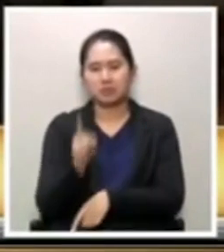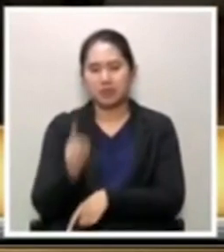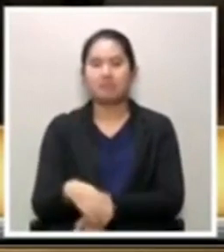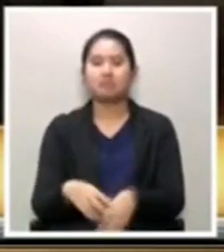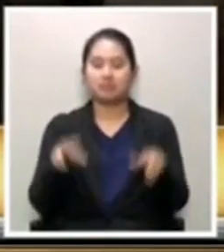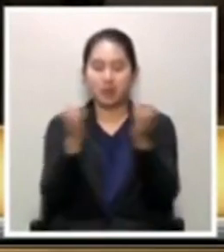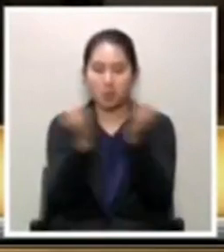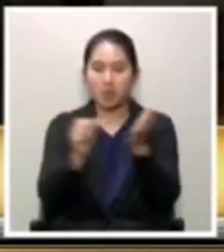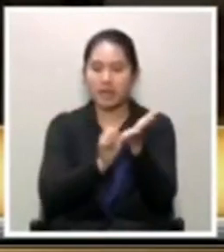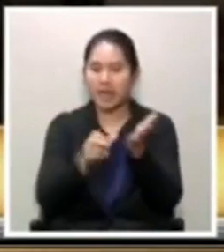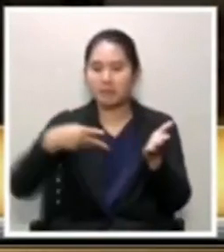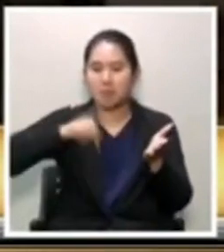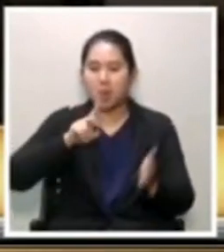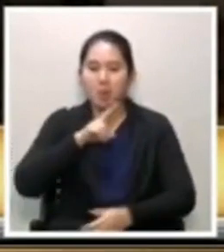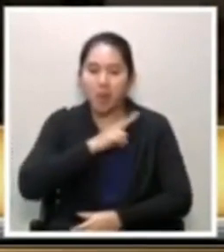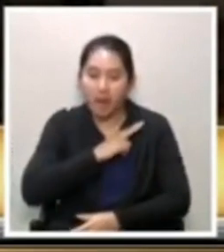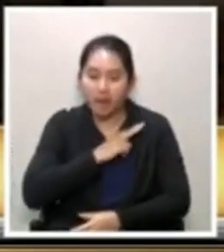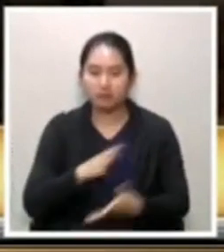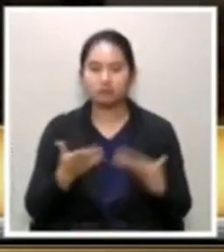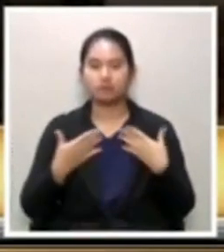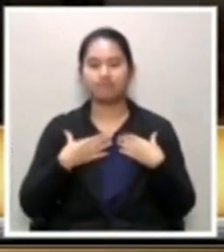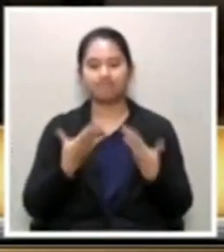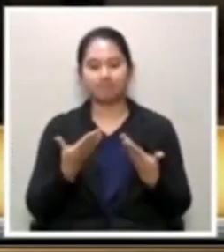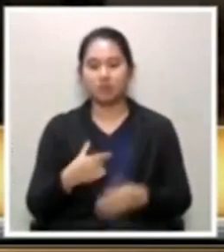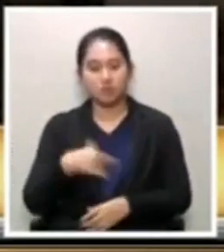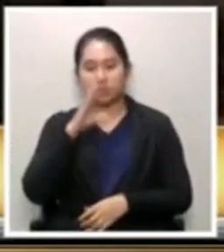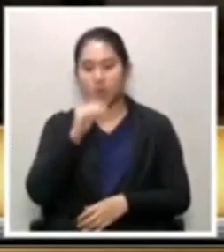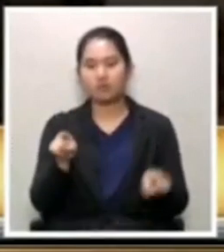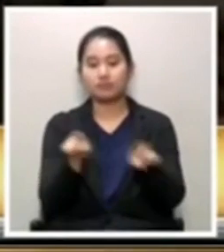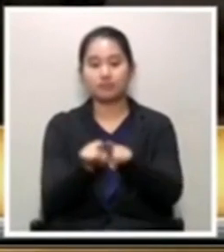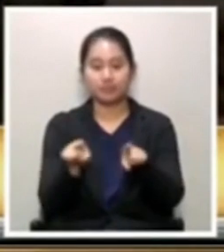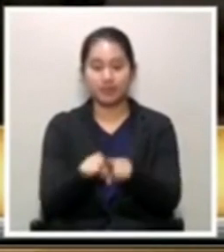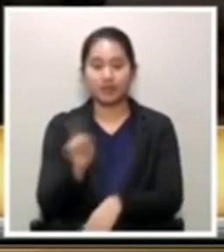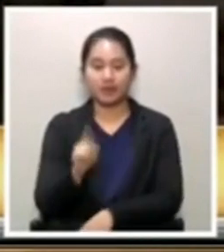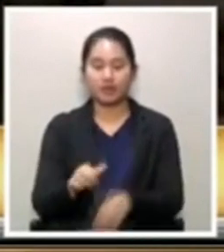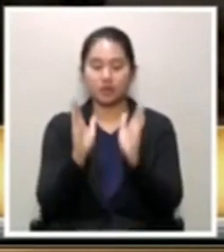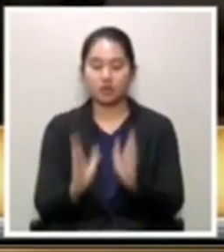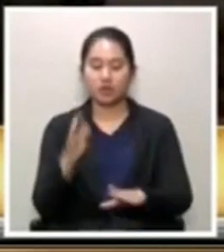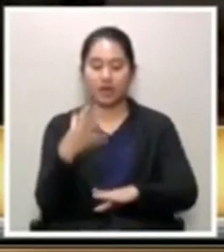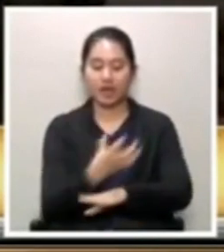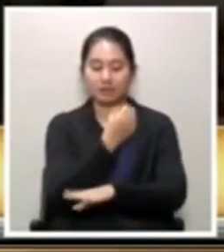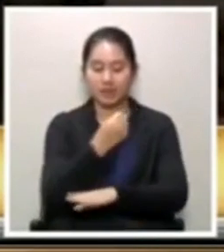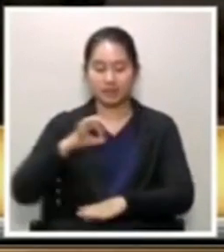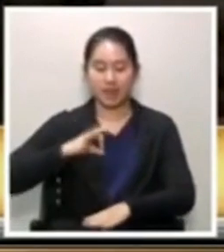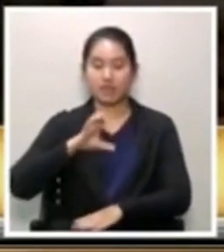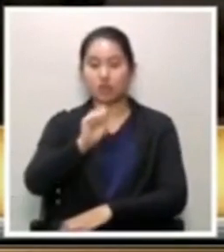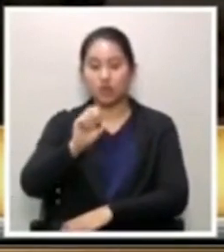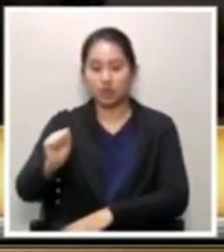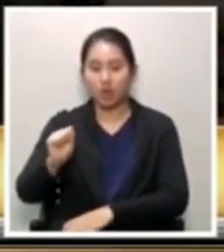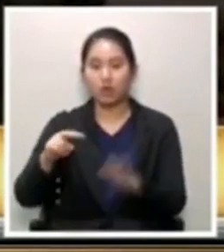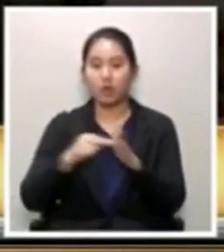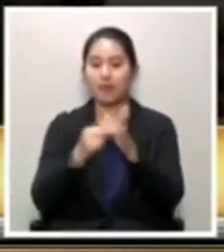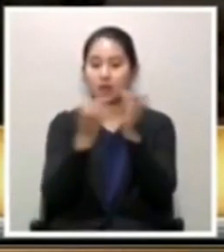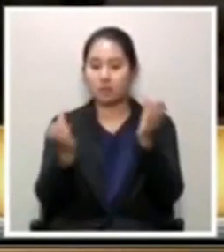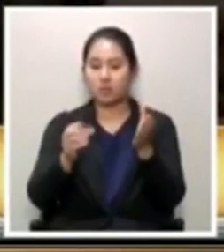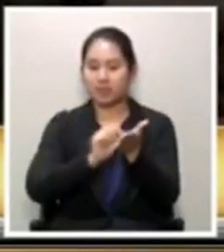องพอมาครั้งนี้ครับผมคิดว่าเราต้องพูดกันเหมือนกันครับนักการเมืองสมาชิกสภาผู้แทนราษฎรไม่ได้แก้เพื่อประโย